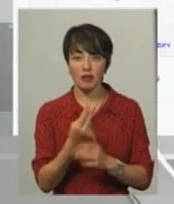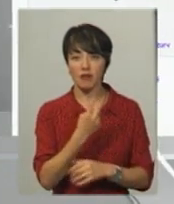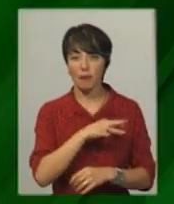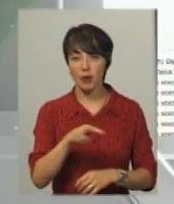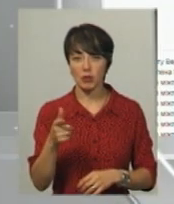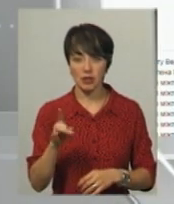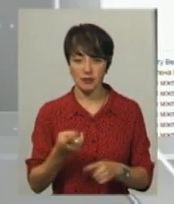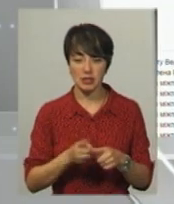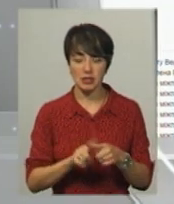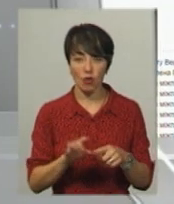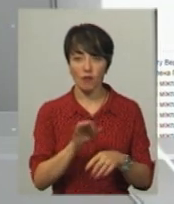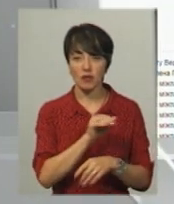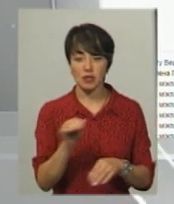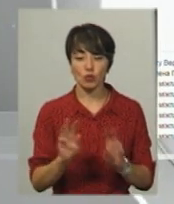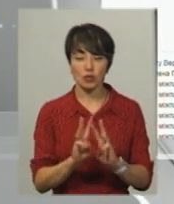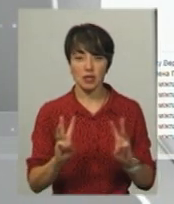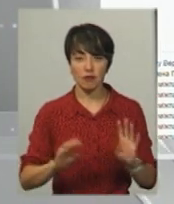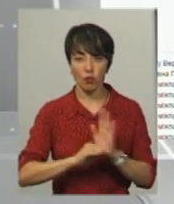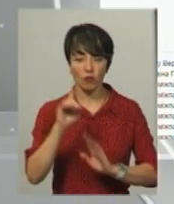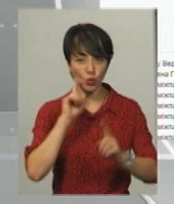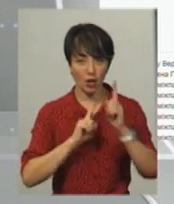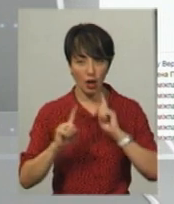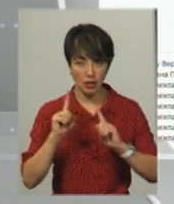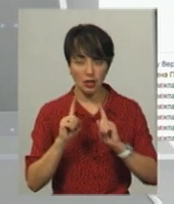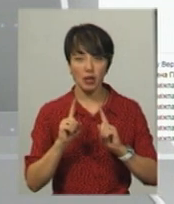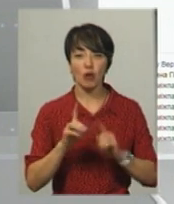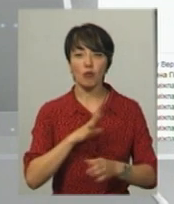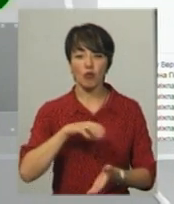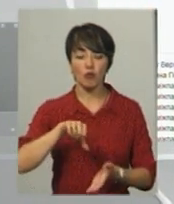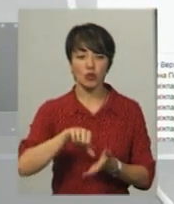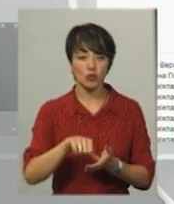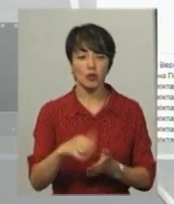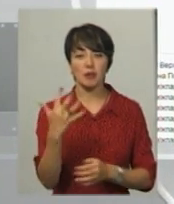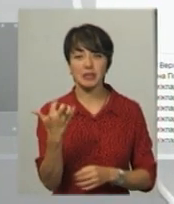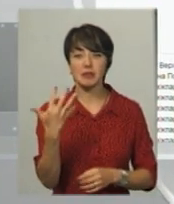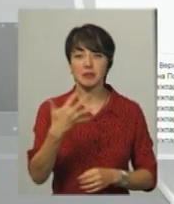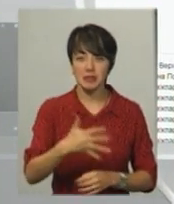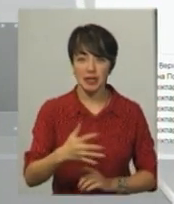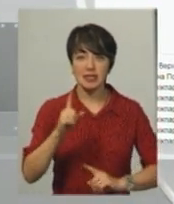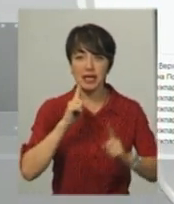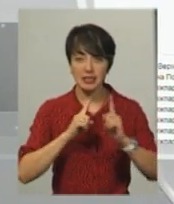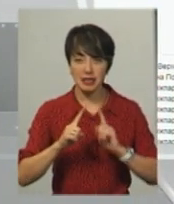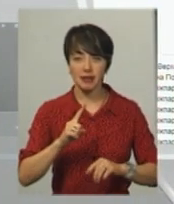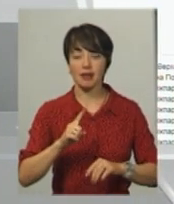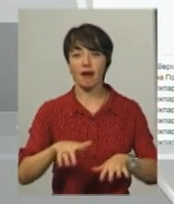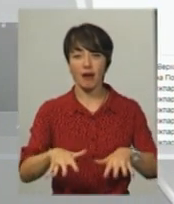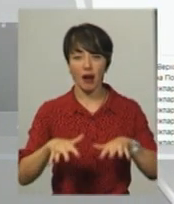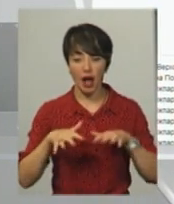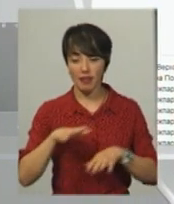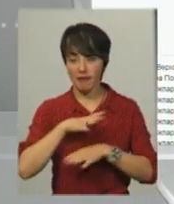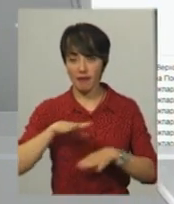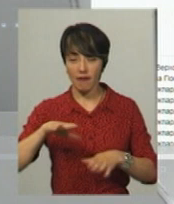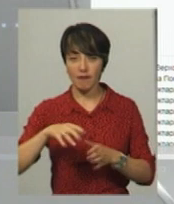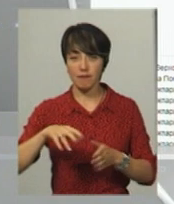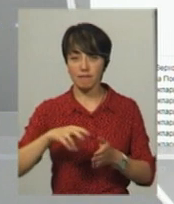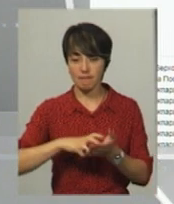мільйони гривень. За даними офіційного сайту Верховної Ради України, Роман Мацола був присутнім на 550 пленарних засіданнях, відсутній на